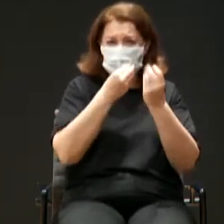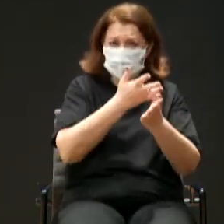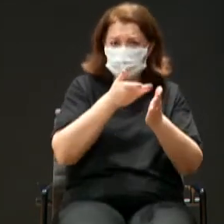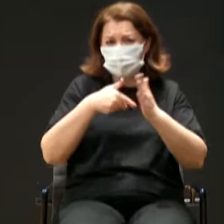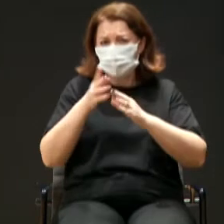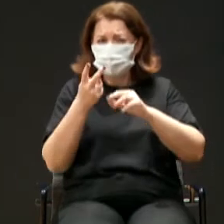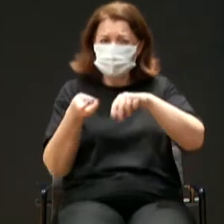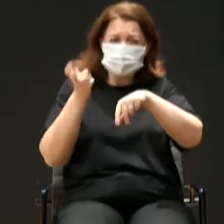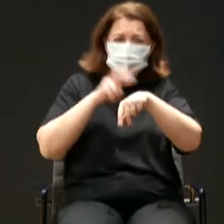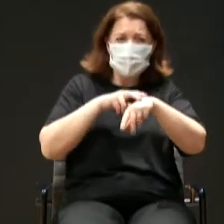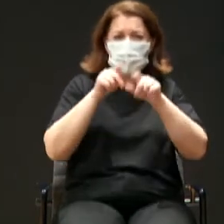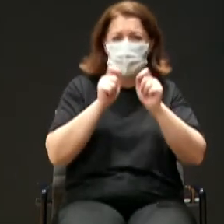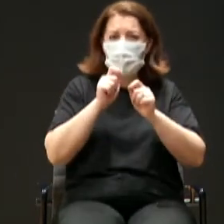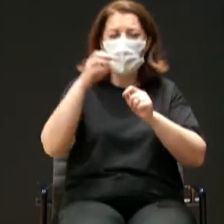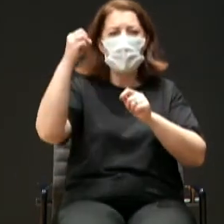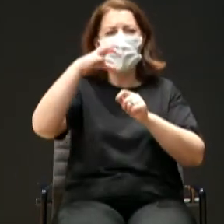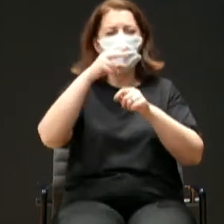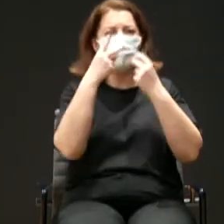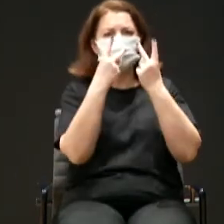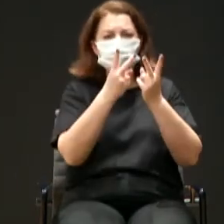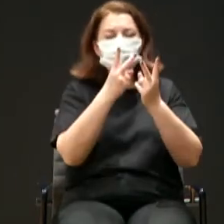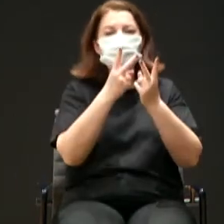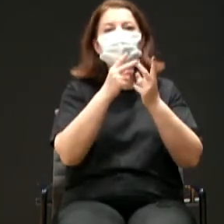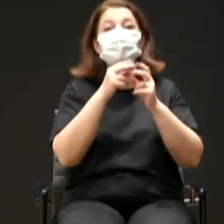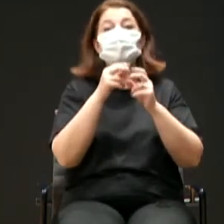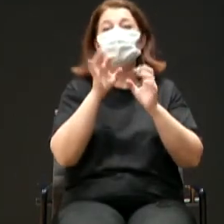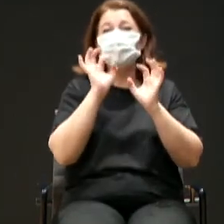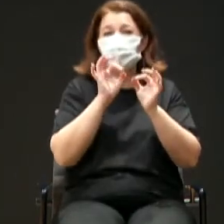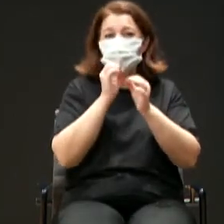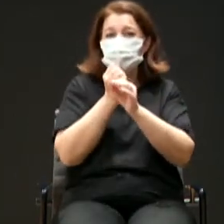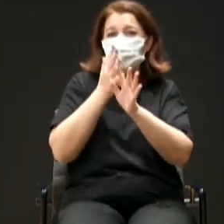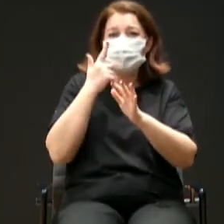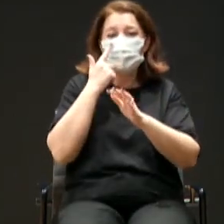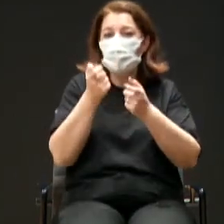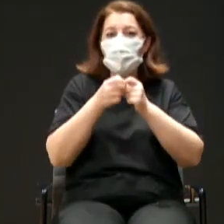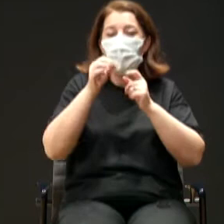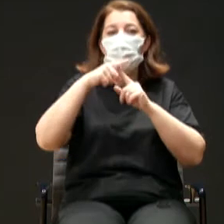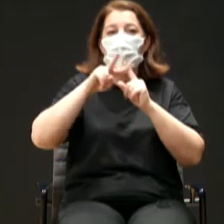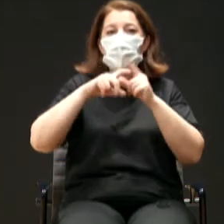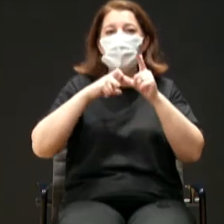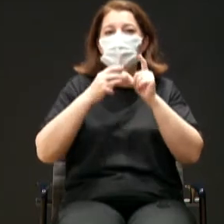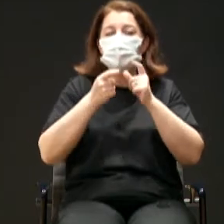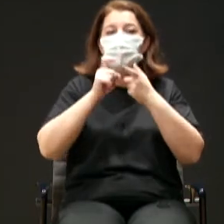İntikam mı alıyor AKP iktidarı? Sırada BOTAŞ ve Türkiye Petrolleri mi var?